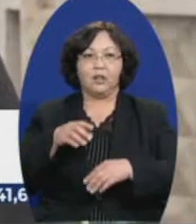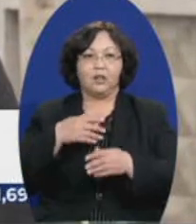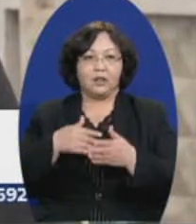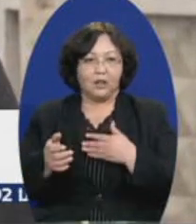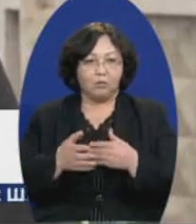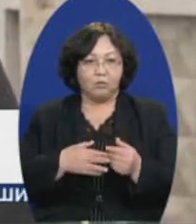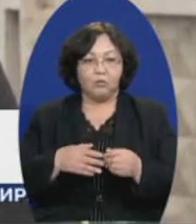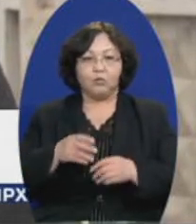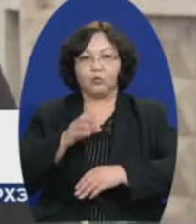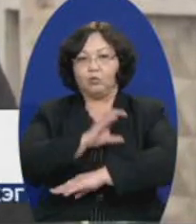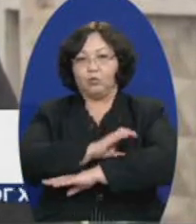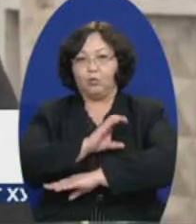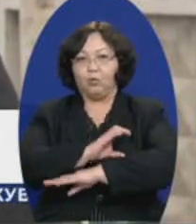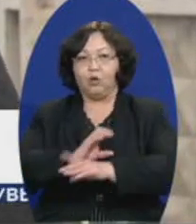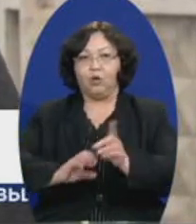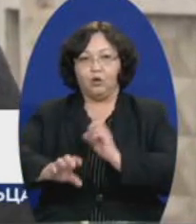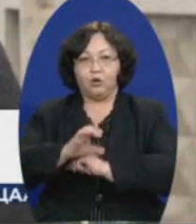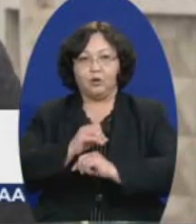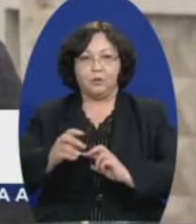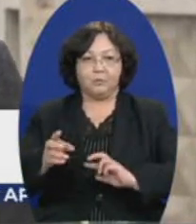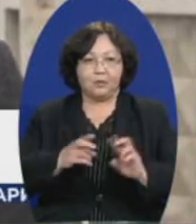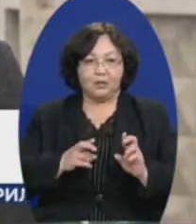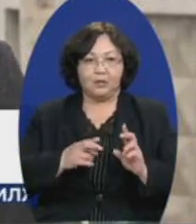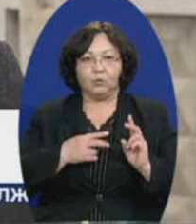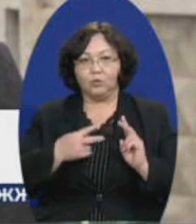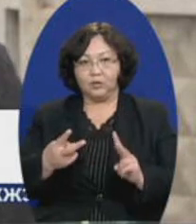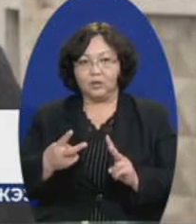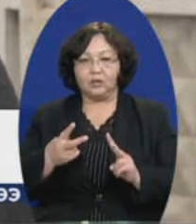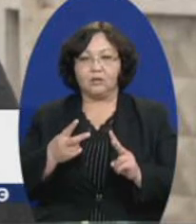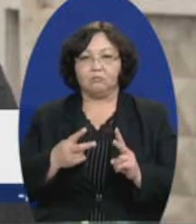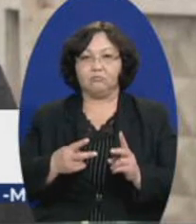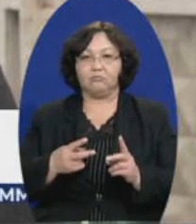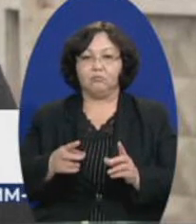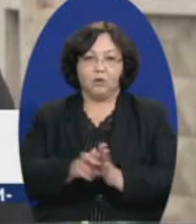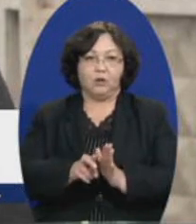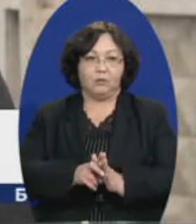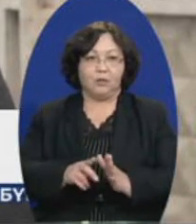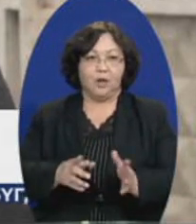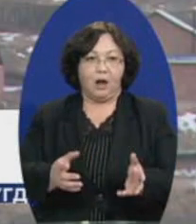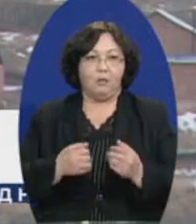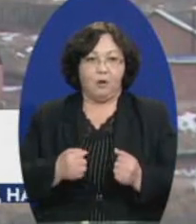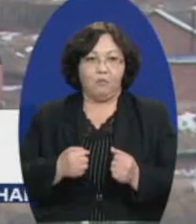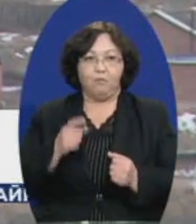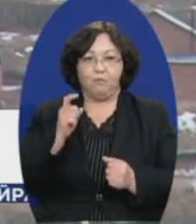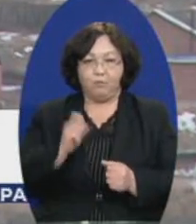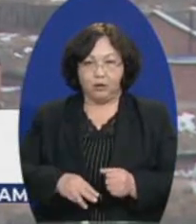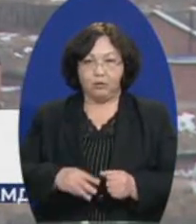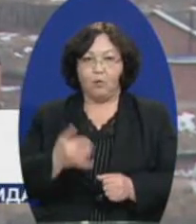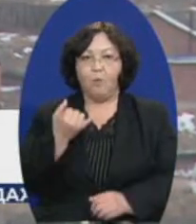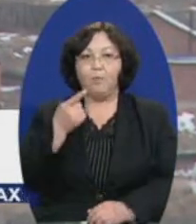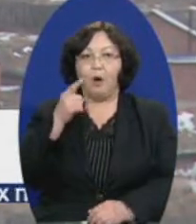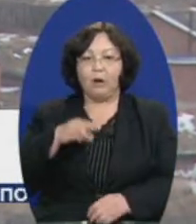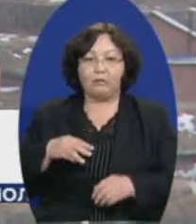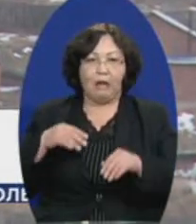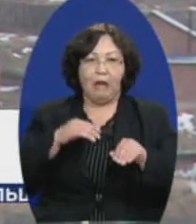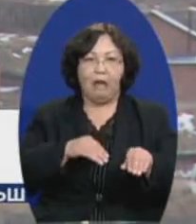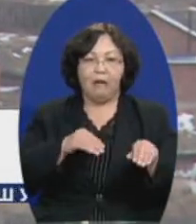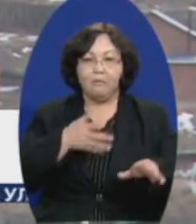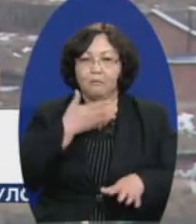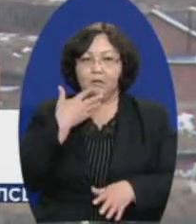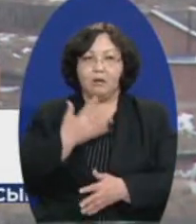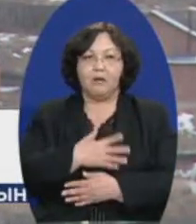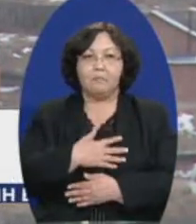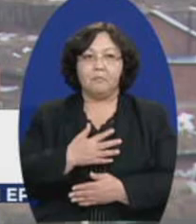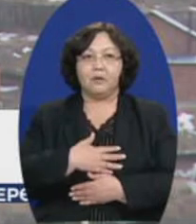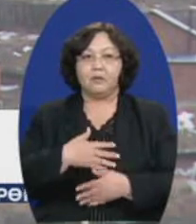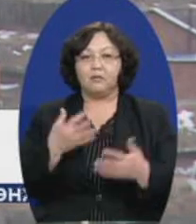дэлгүүрийнхээ үйлчлэгийг авчдаг бизнесийнхээ үйлчлэгийг эндээ эрхэлчдэг болох юм бол хотын төвчрэл нөлөөлнө. Улаанбаатар хотын 8 бүсэд 47